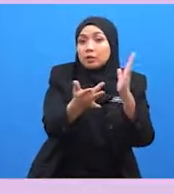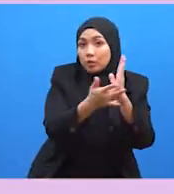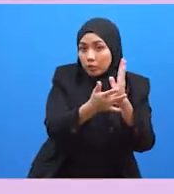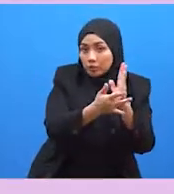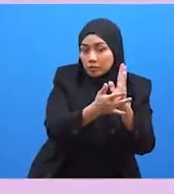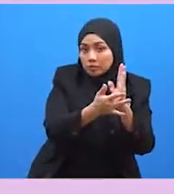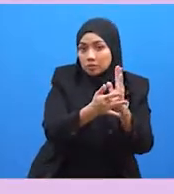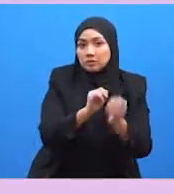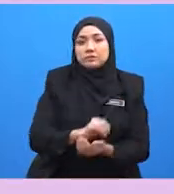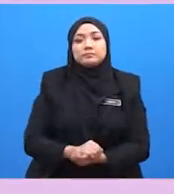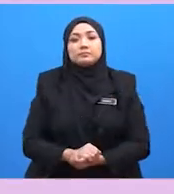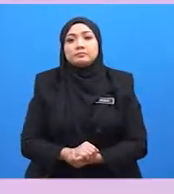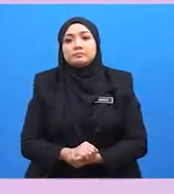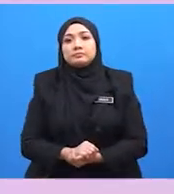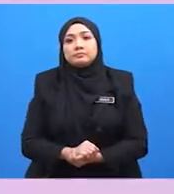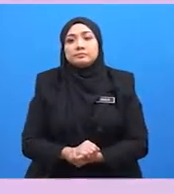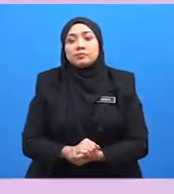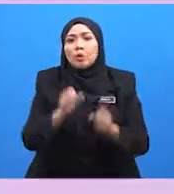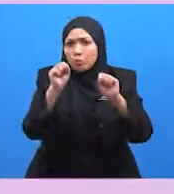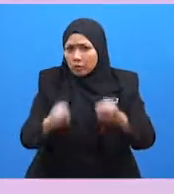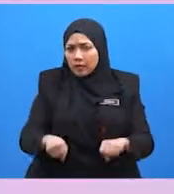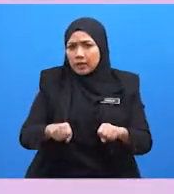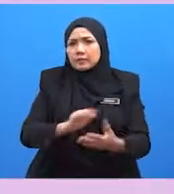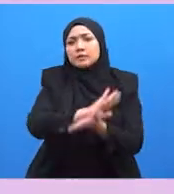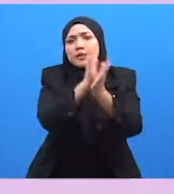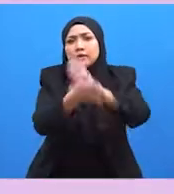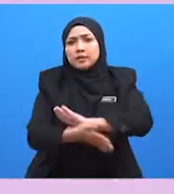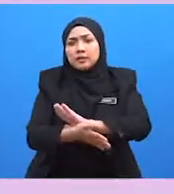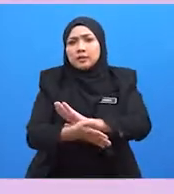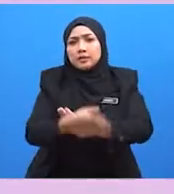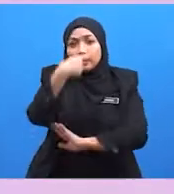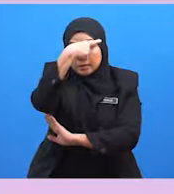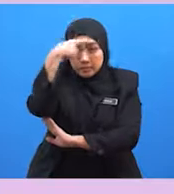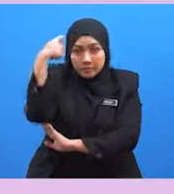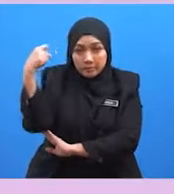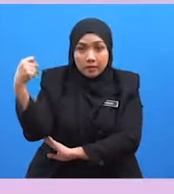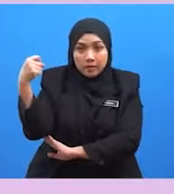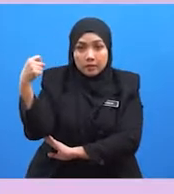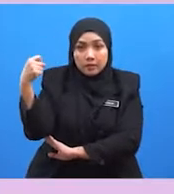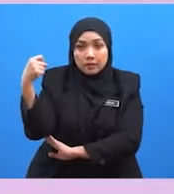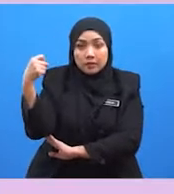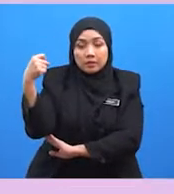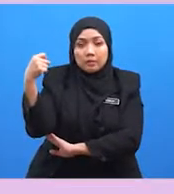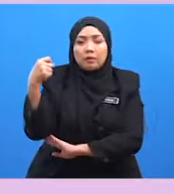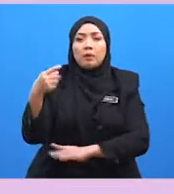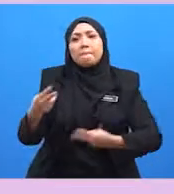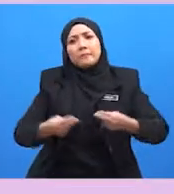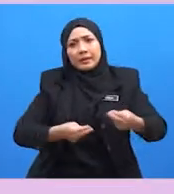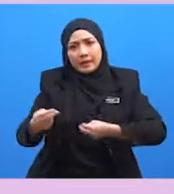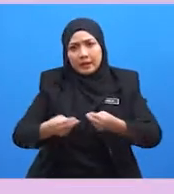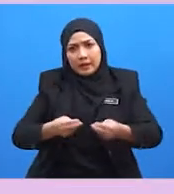Pengangguran teknologi boleh berlaku disebabkan oleh sektor